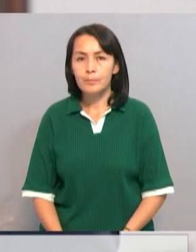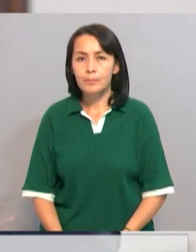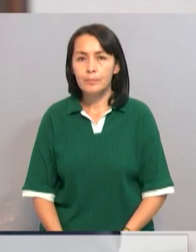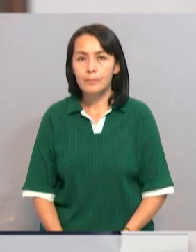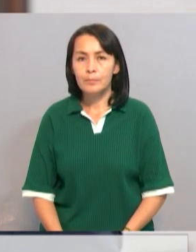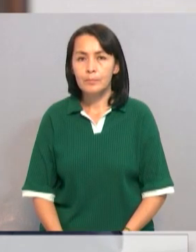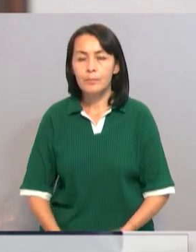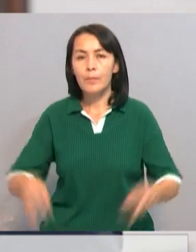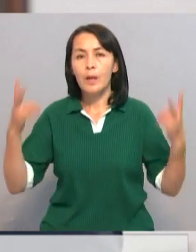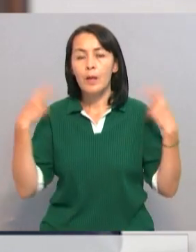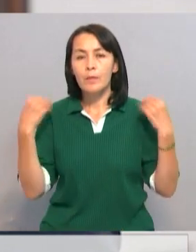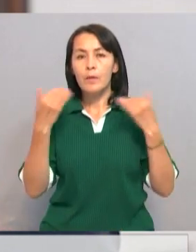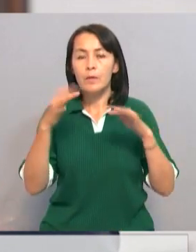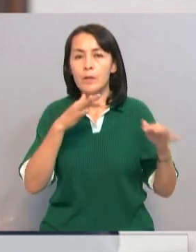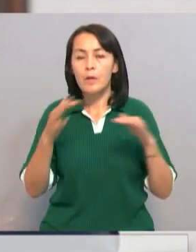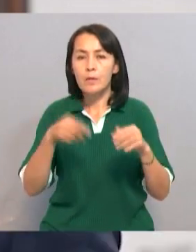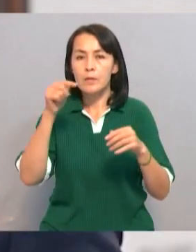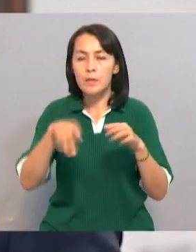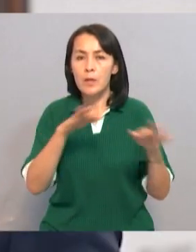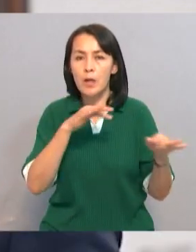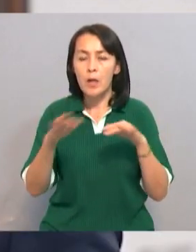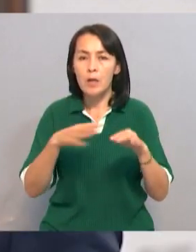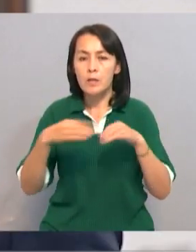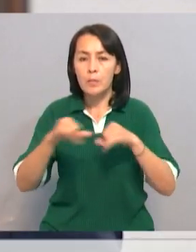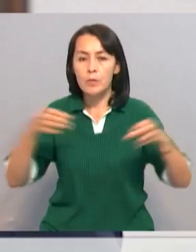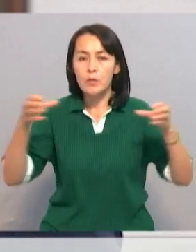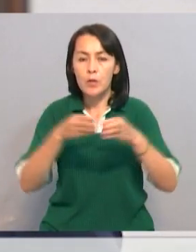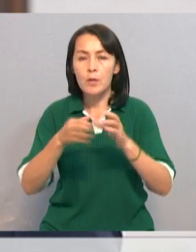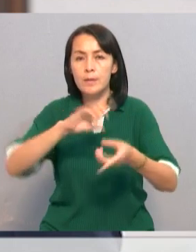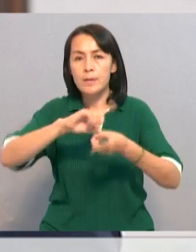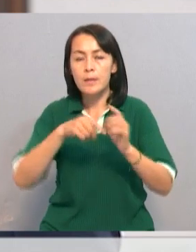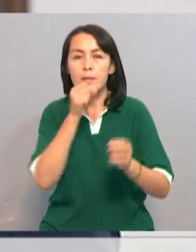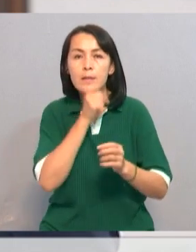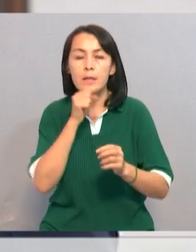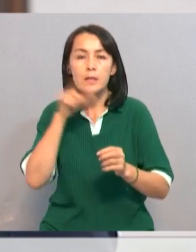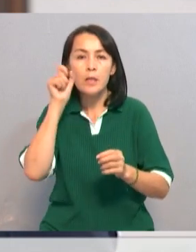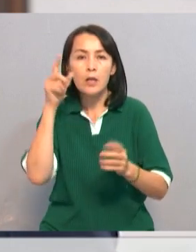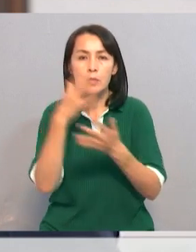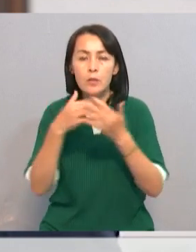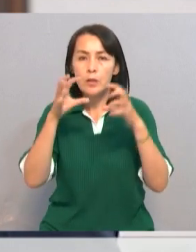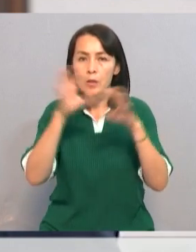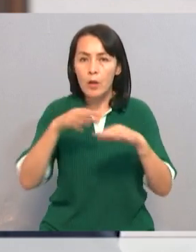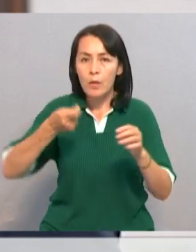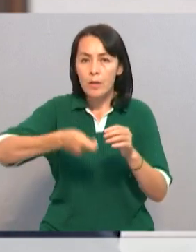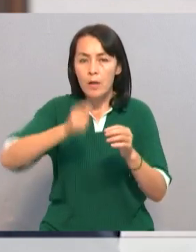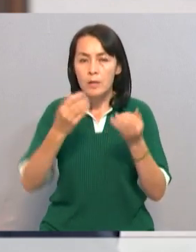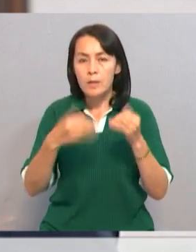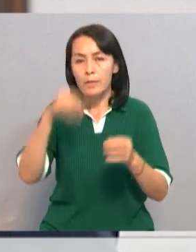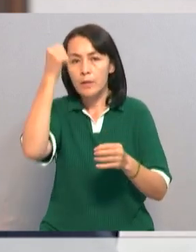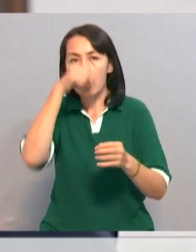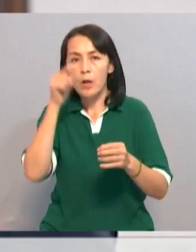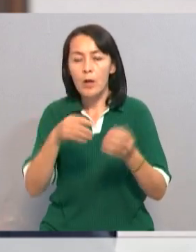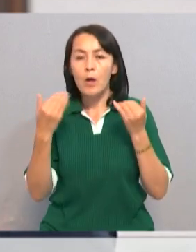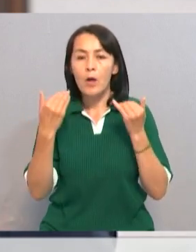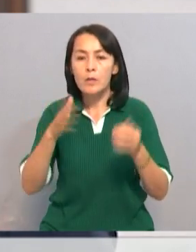ответственности МВД принимает меры по пресечению деятельности преступных группи зани хищением золота и его незаконной добы в этом году в